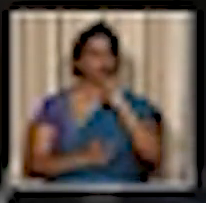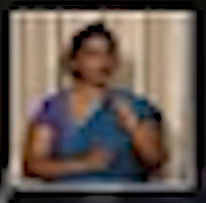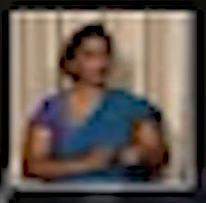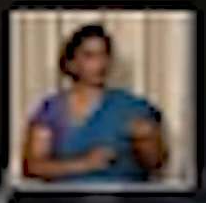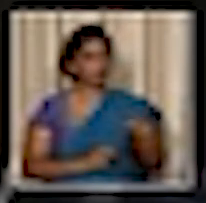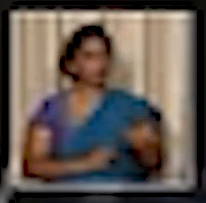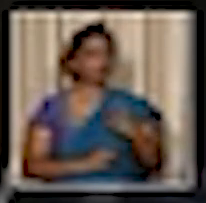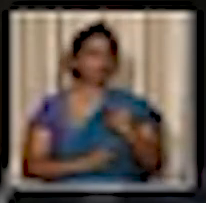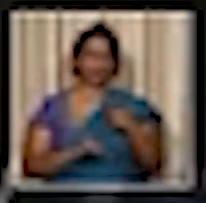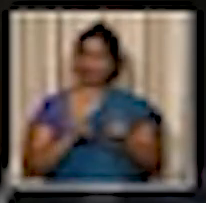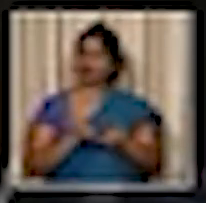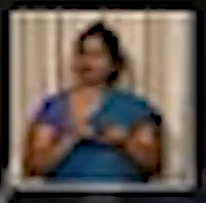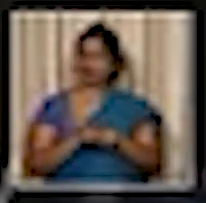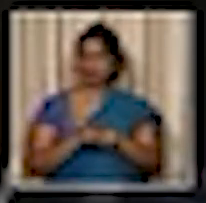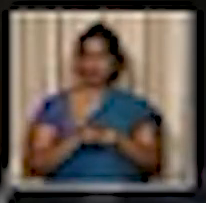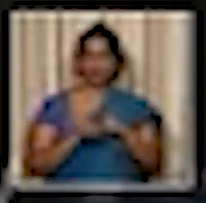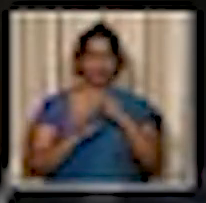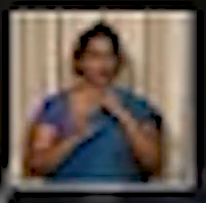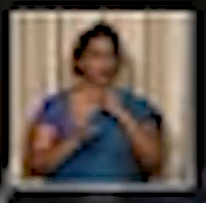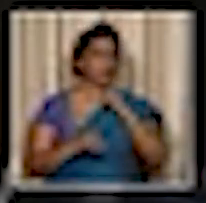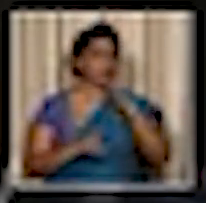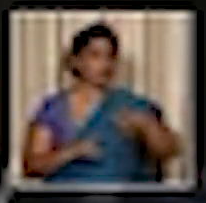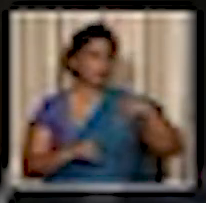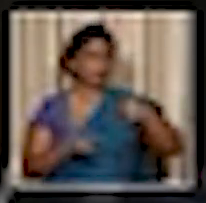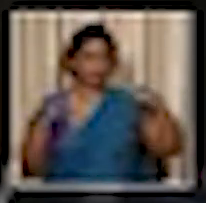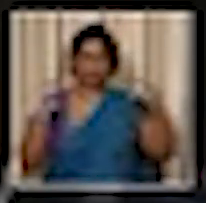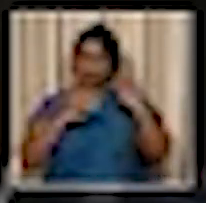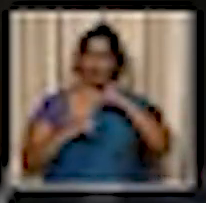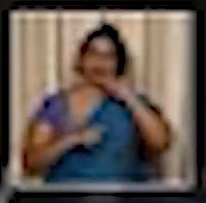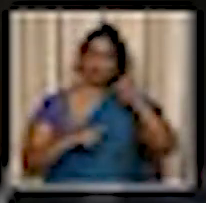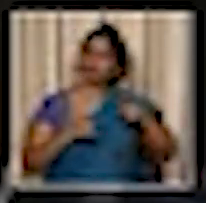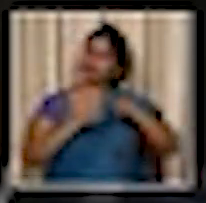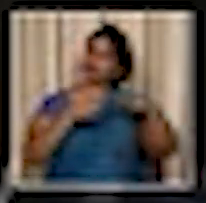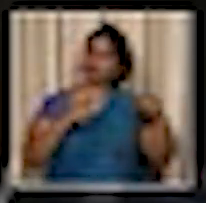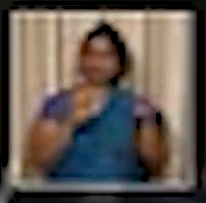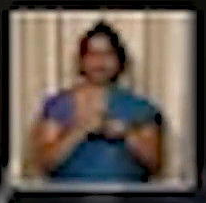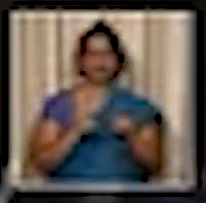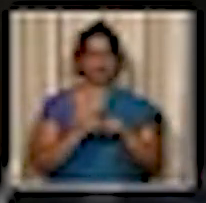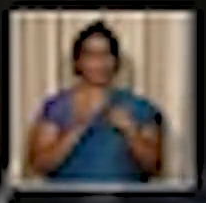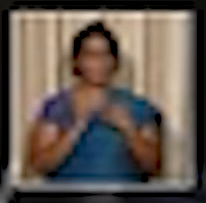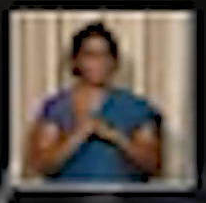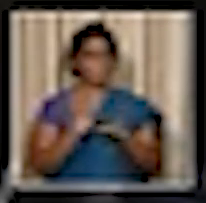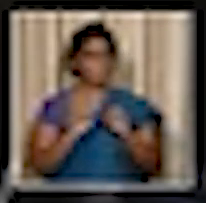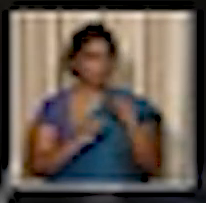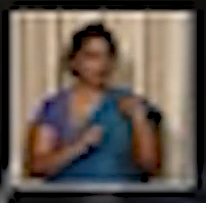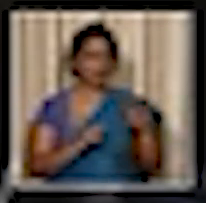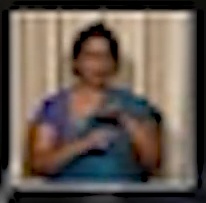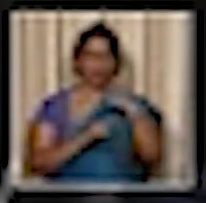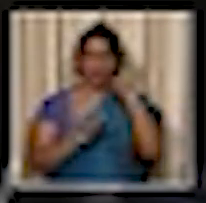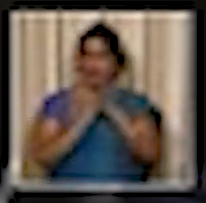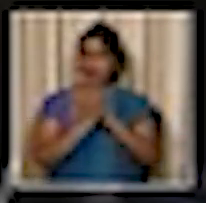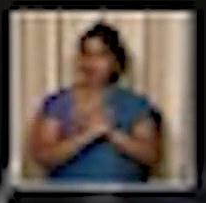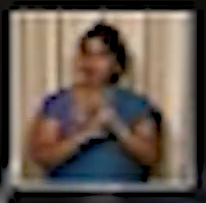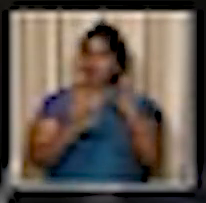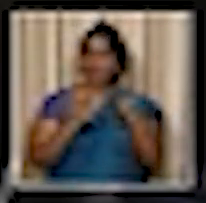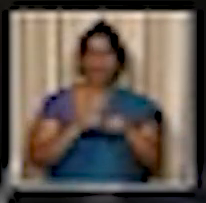statement to print or electronic media including social media network. Number 6. Every High Court judge shall